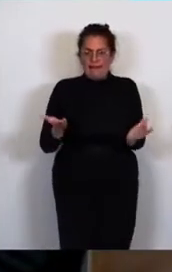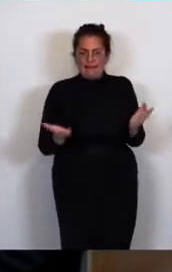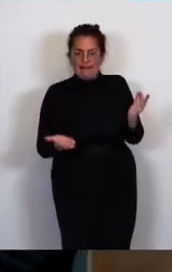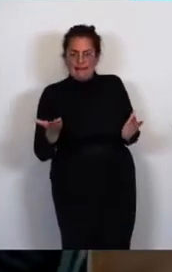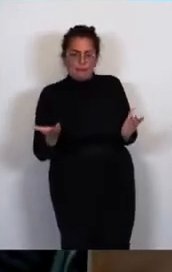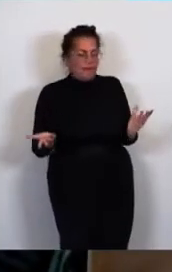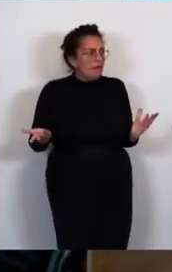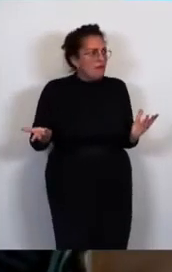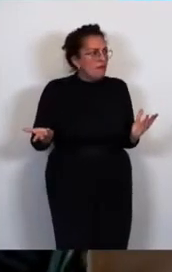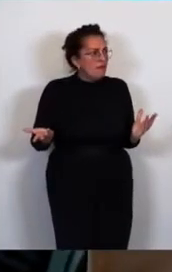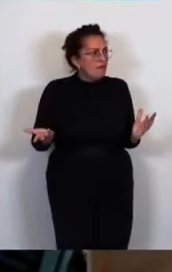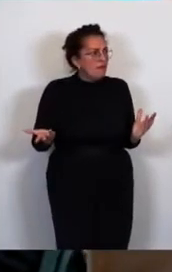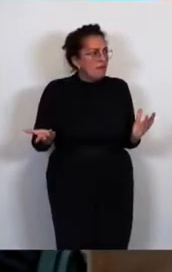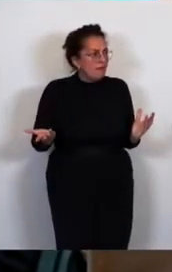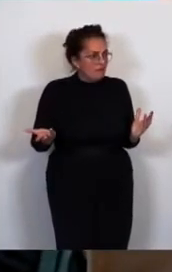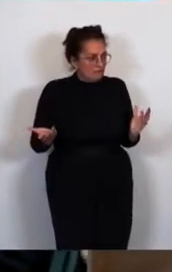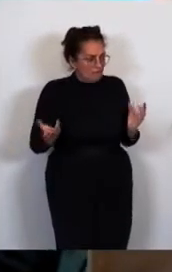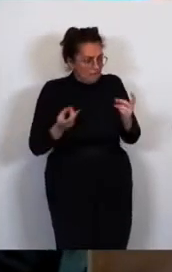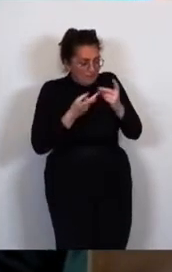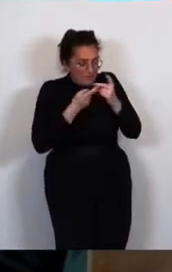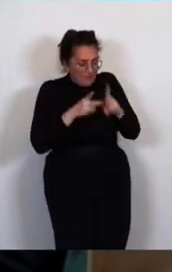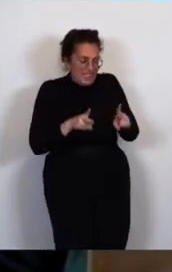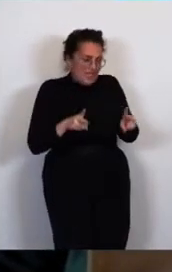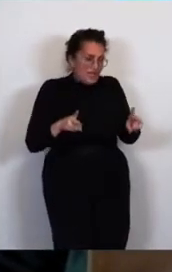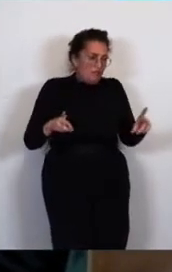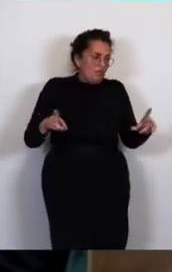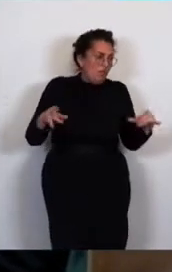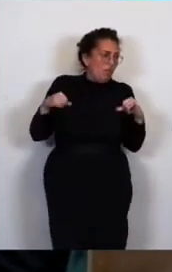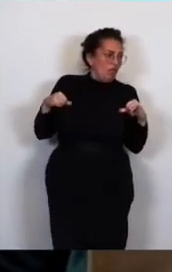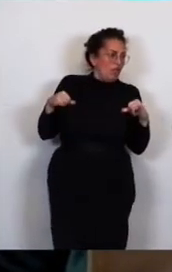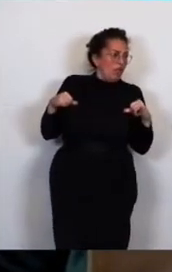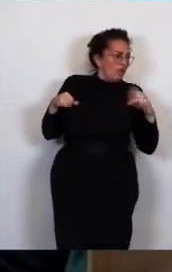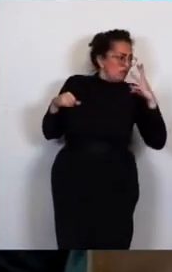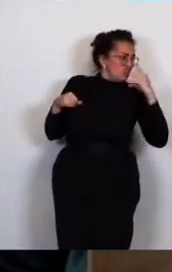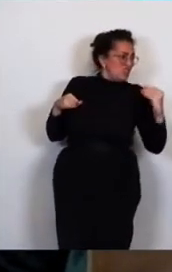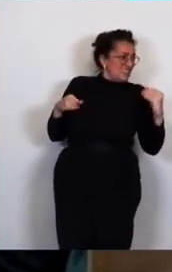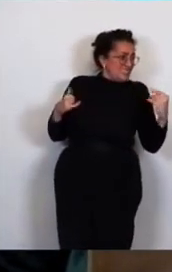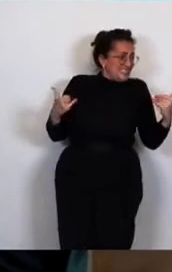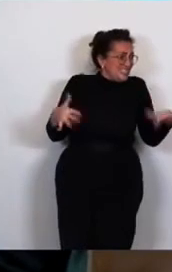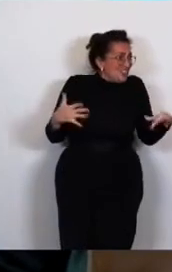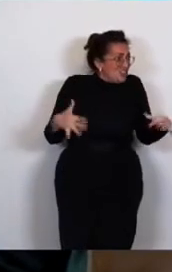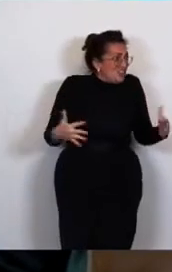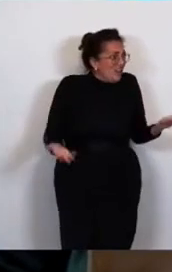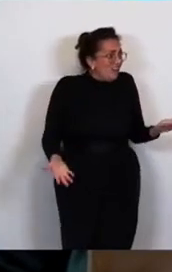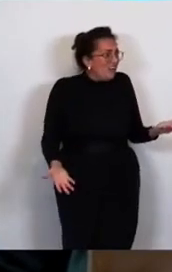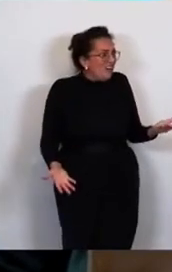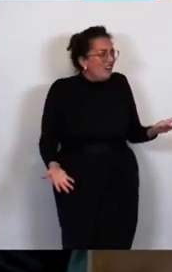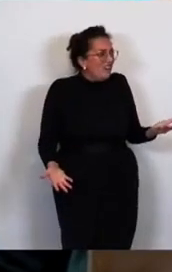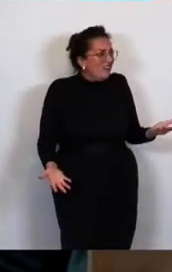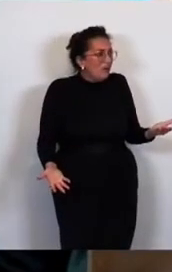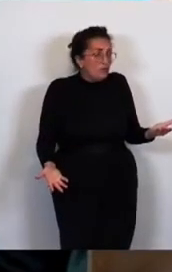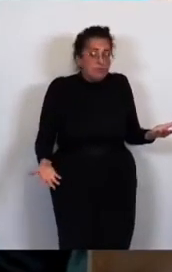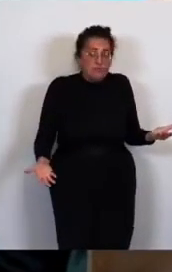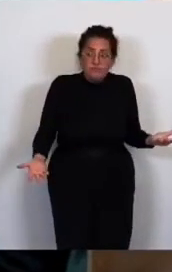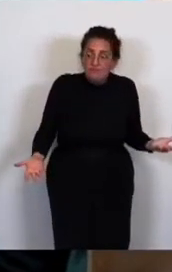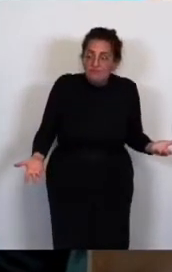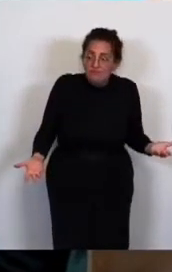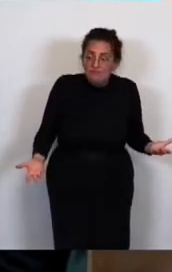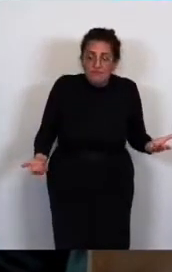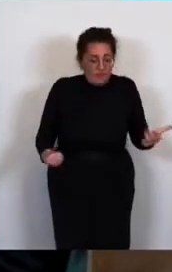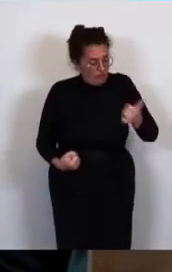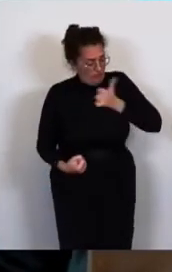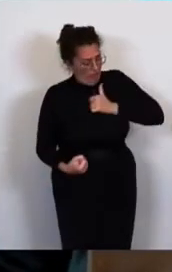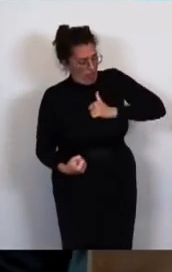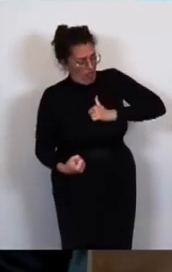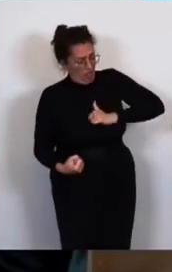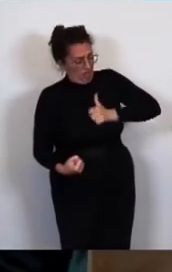habitons une ville déjà desservie par le TGV? Eh bien, nous ne le croyons pas. L'égoïsme, au